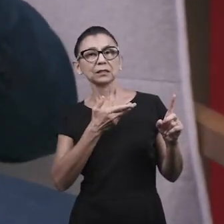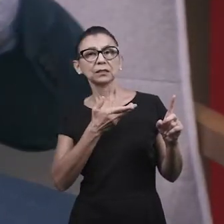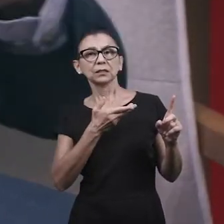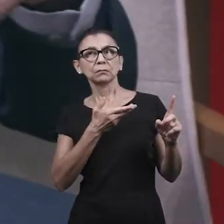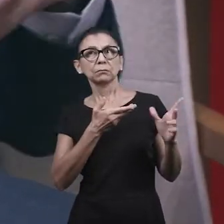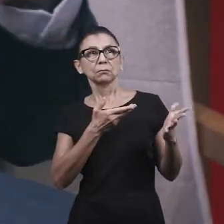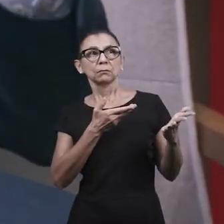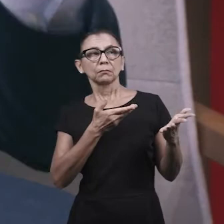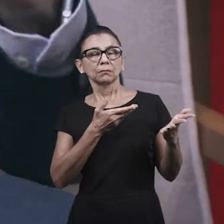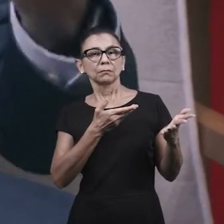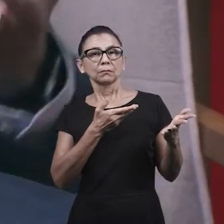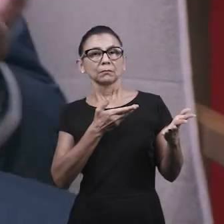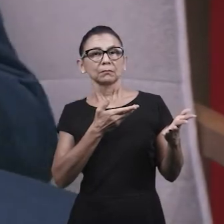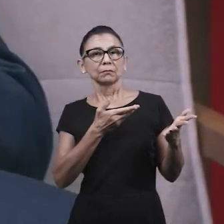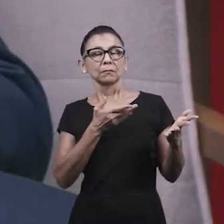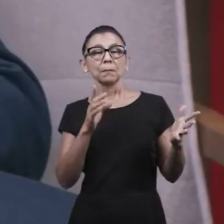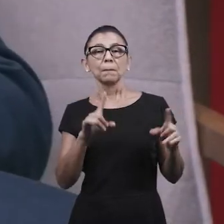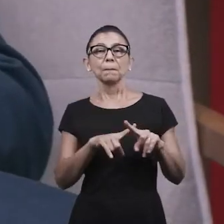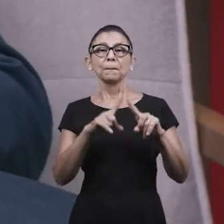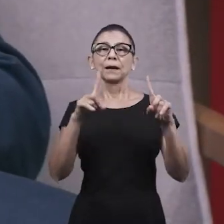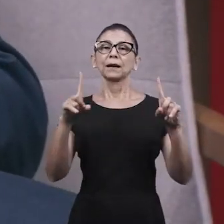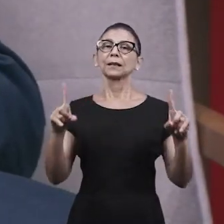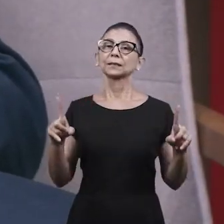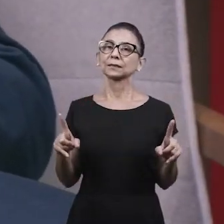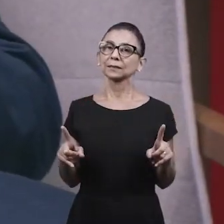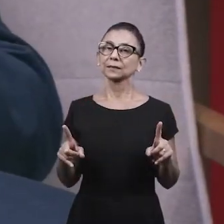exactement, il y a un moment où il y a la révélation